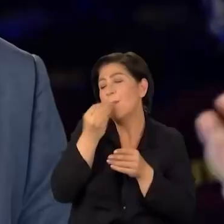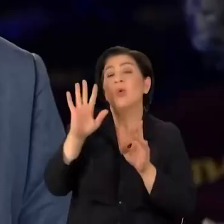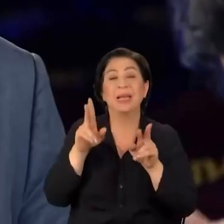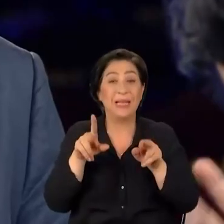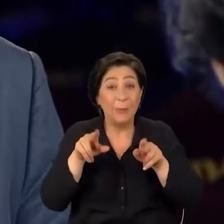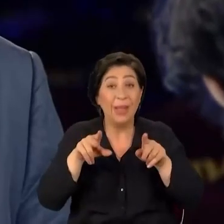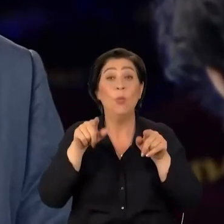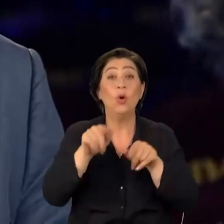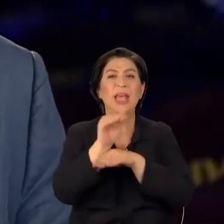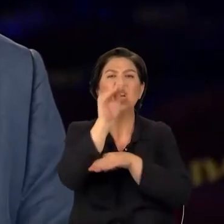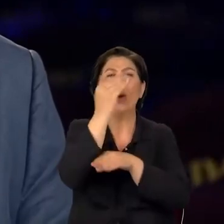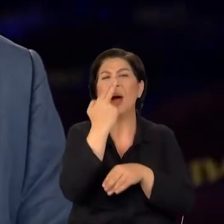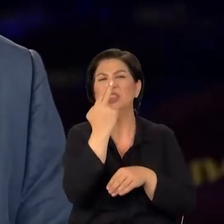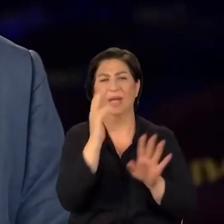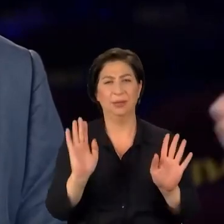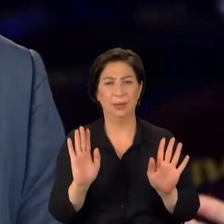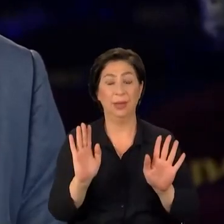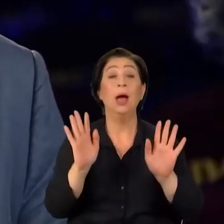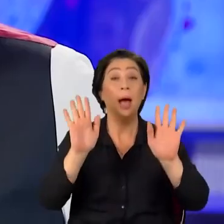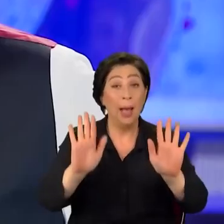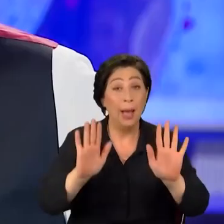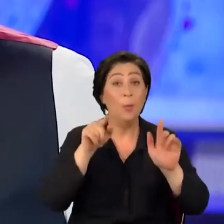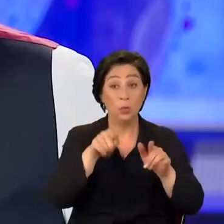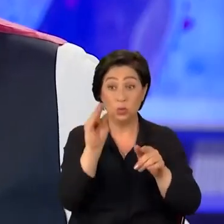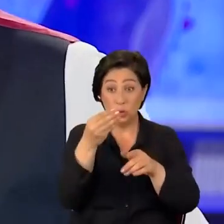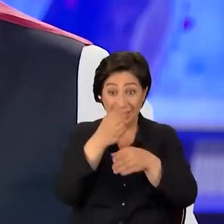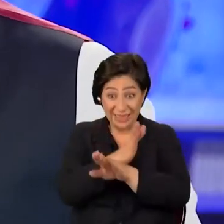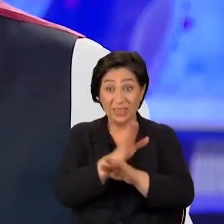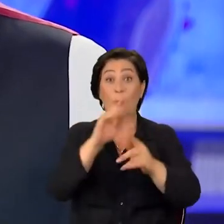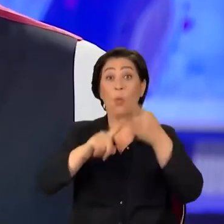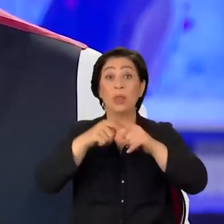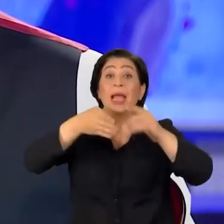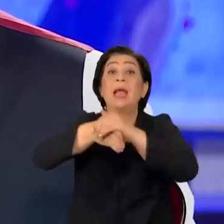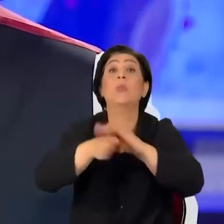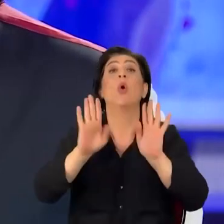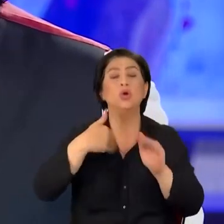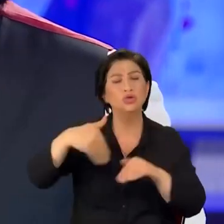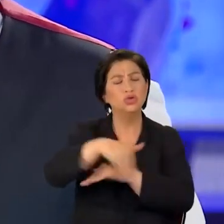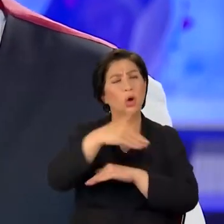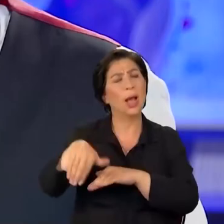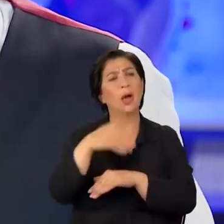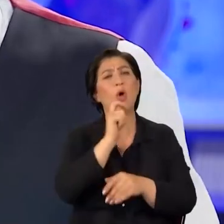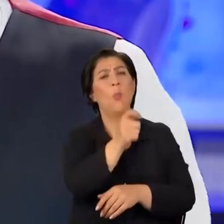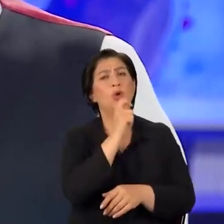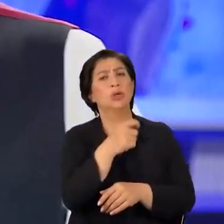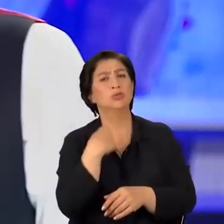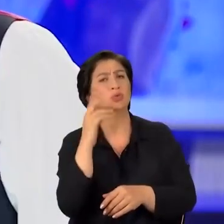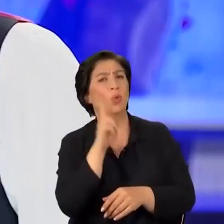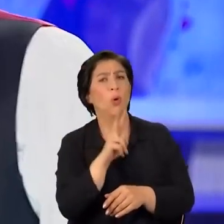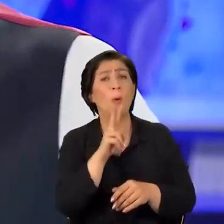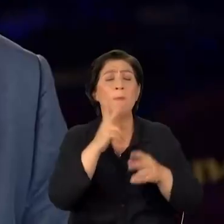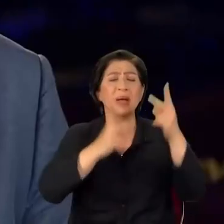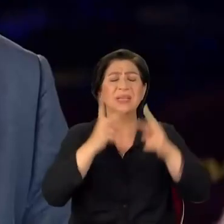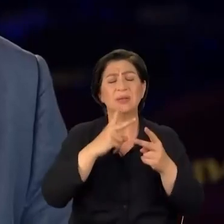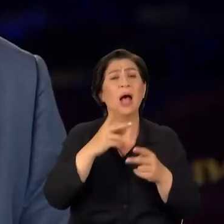Bu yaşam alışkanlığı. Ama gerçekten bu çocuk politikaya girmiyor. Ben birçok sokak röportajlarında da görüyorum şimdi. Ve hatta bence diyor politikadan kopuyor.